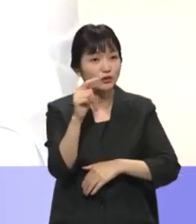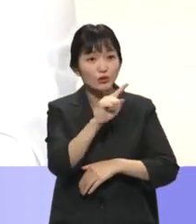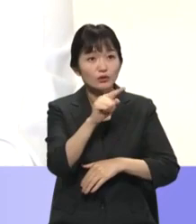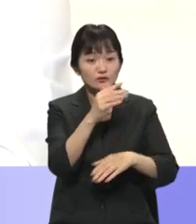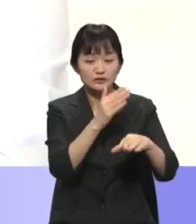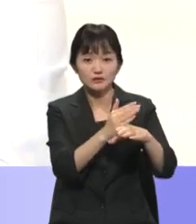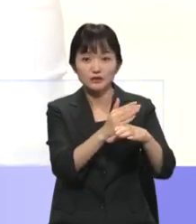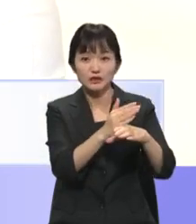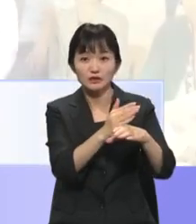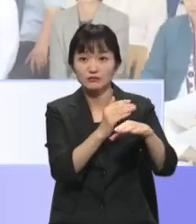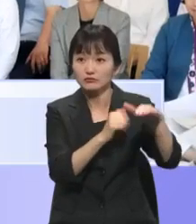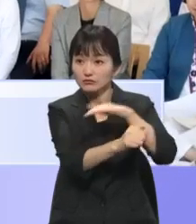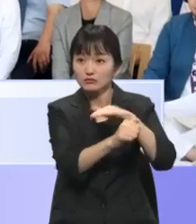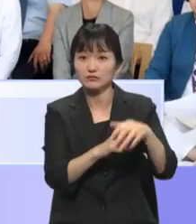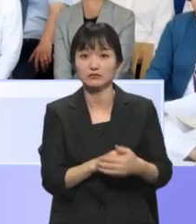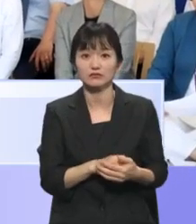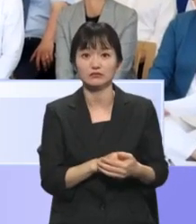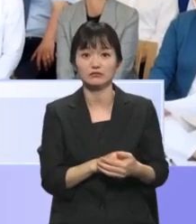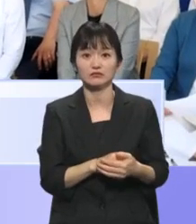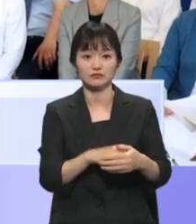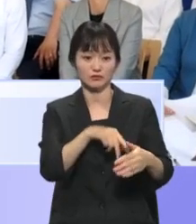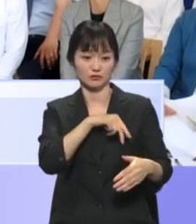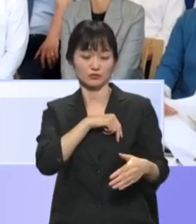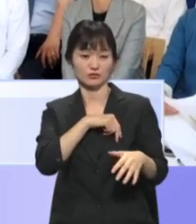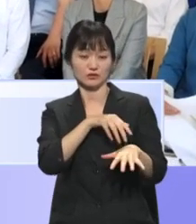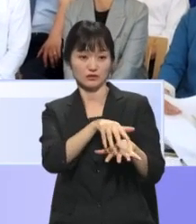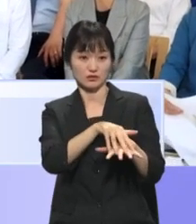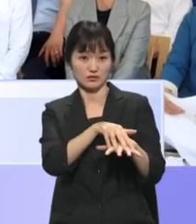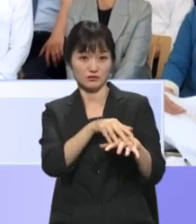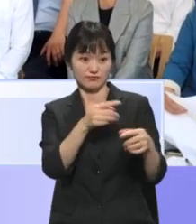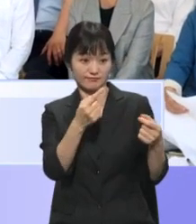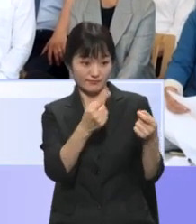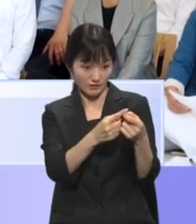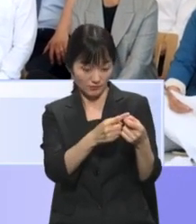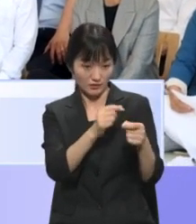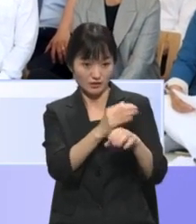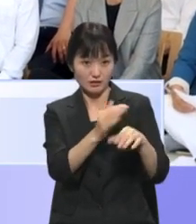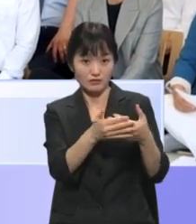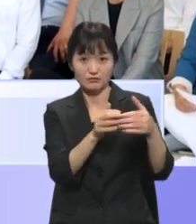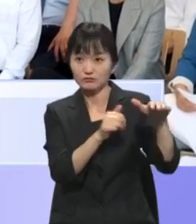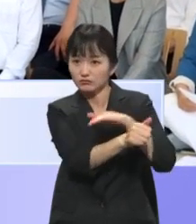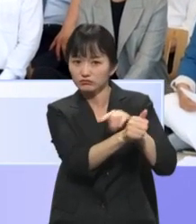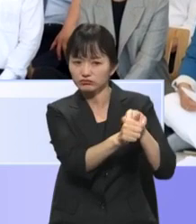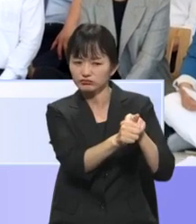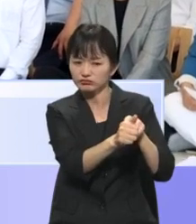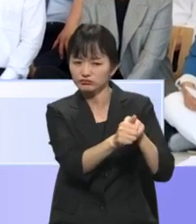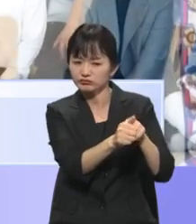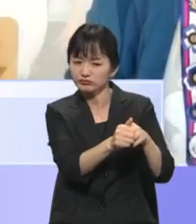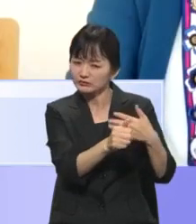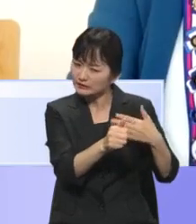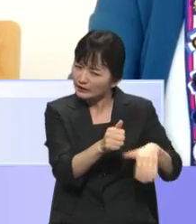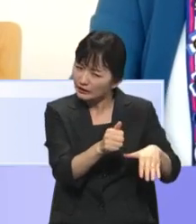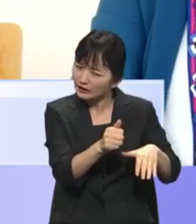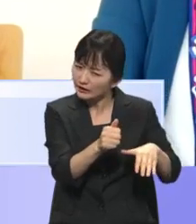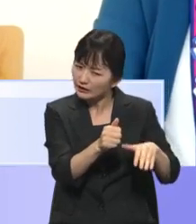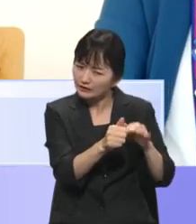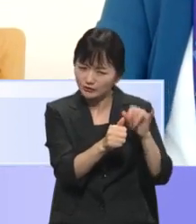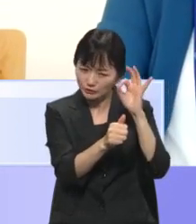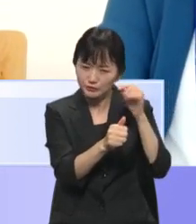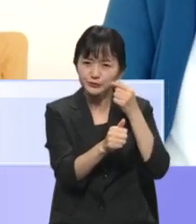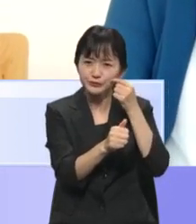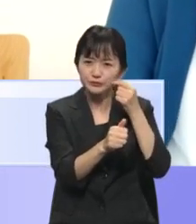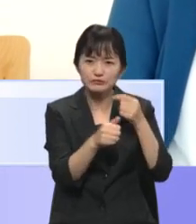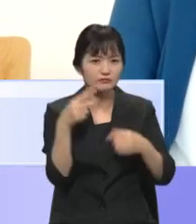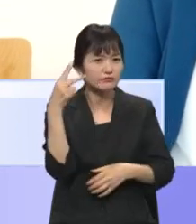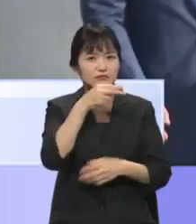원내 절대 과반을 갖고 있는 원내 제1당의 당수예요 그런데 약자라고 볼 수는 없죠 그런 분이 단식